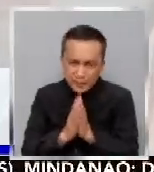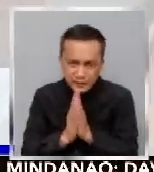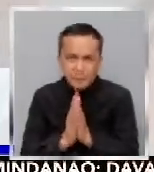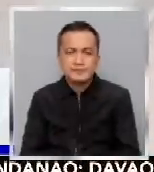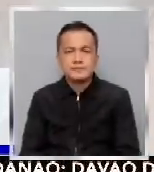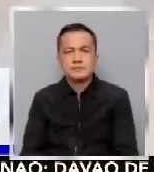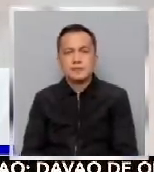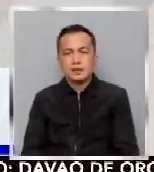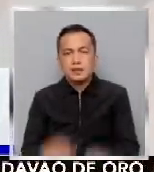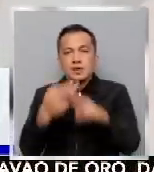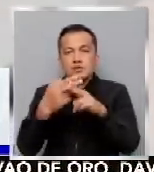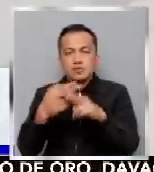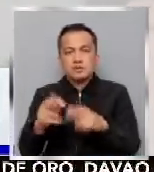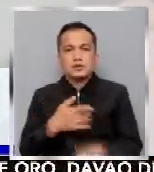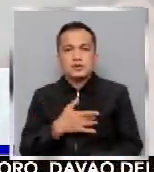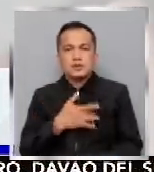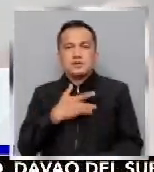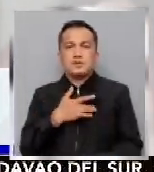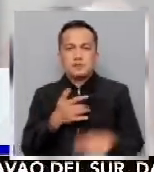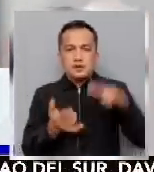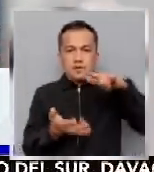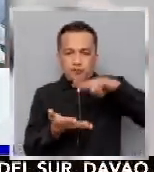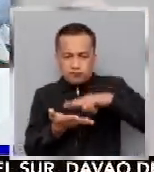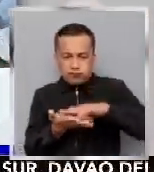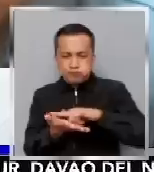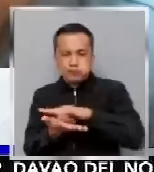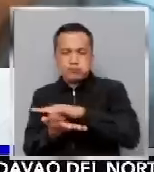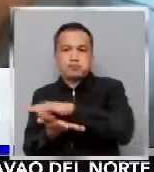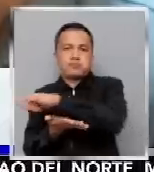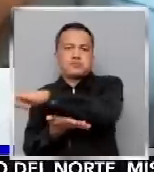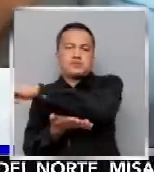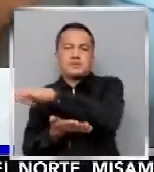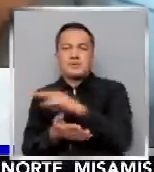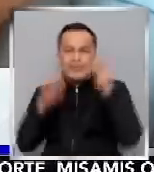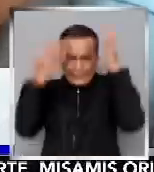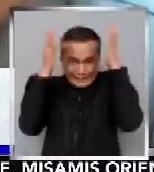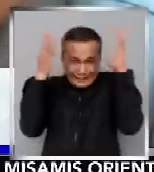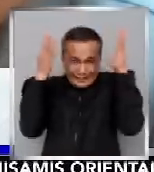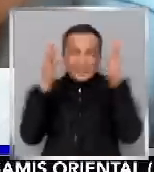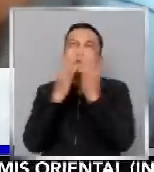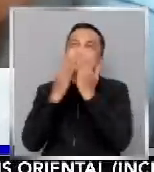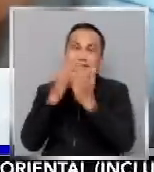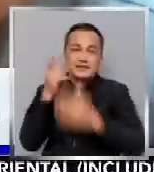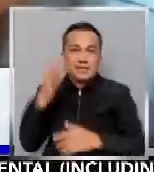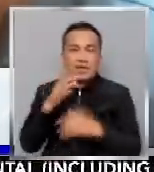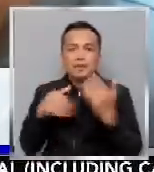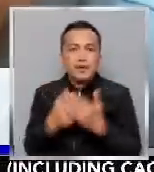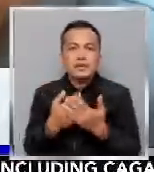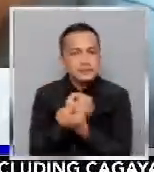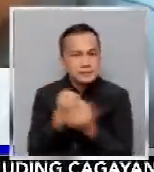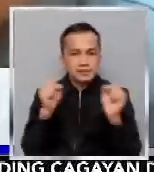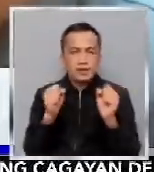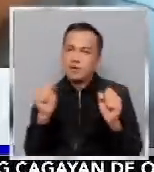lumipas, naramdaman na raw niyang nakalapag na ang kanilang eroplano. Everybody clapped their hands. Thank God na everybody was safe. All of us were